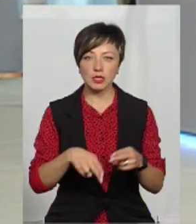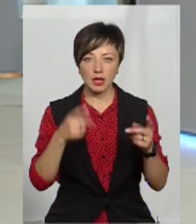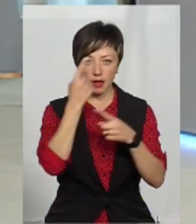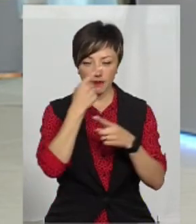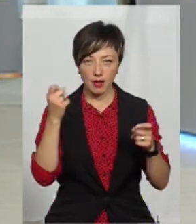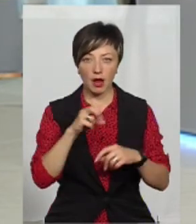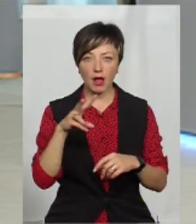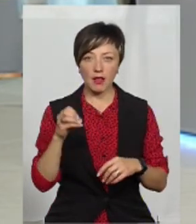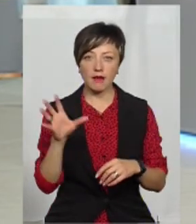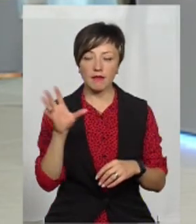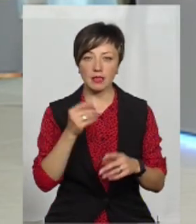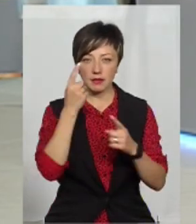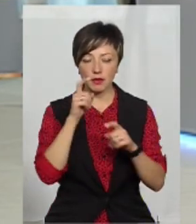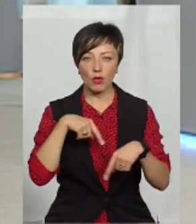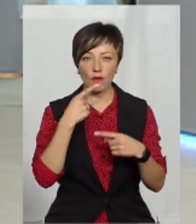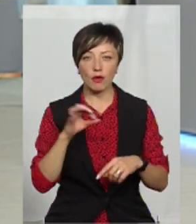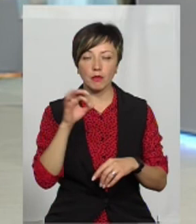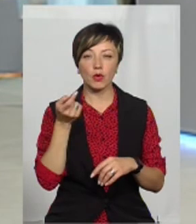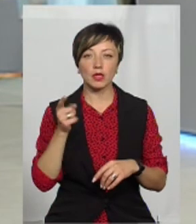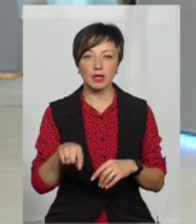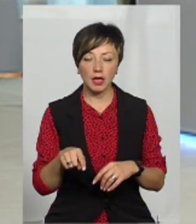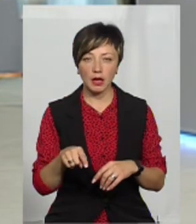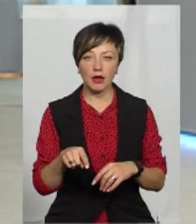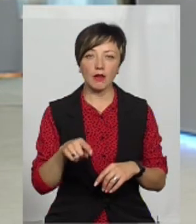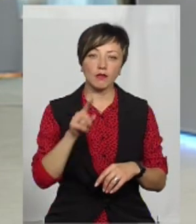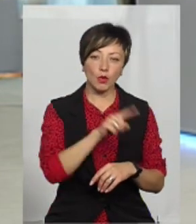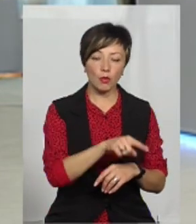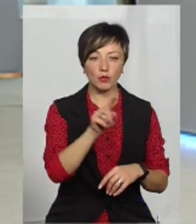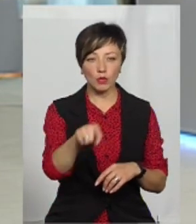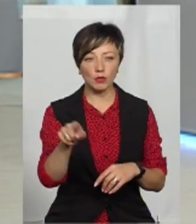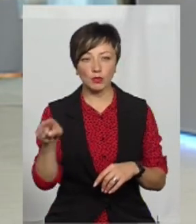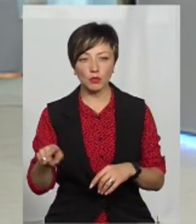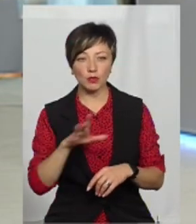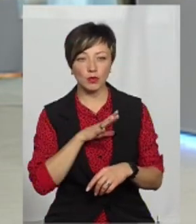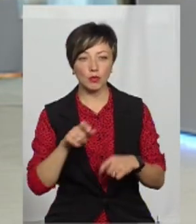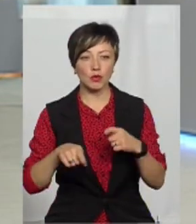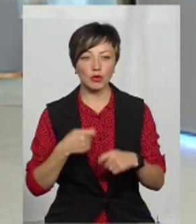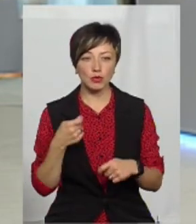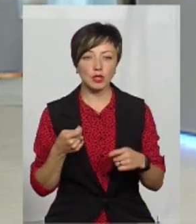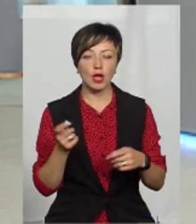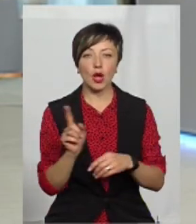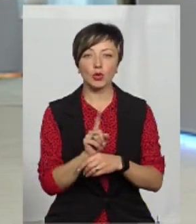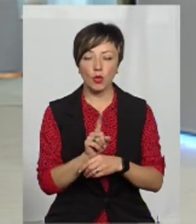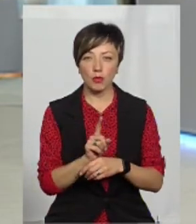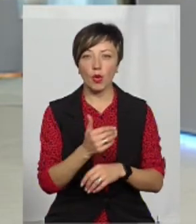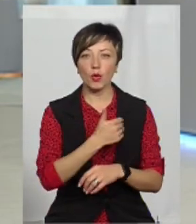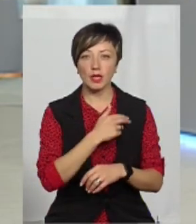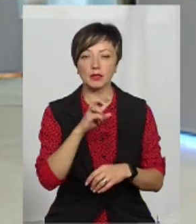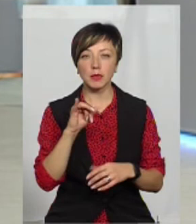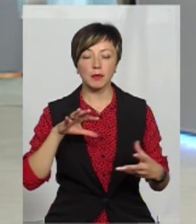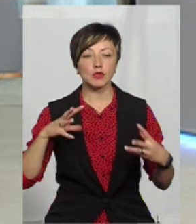ефіру, але ось ми весь ефір говоримо про те, що в тому місці були порушені якісь норми. Хотілося